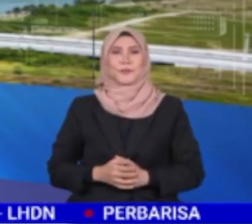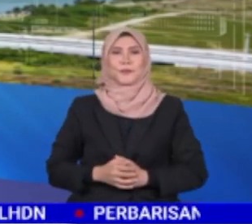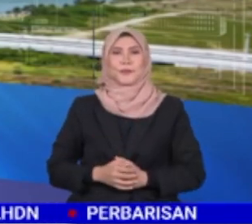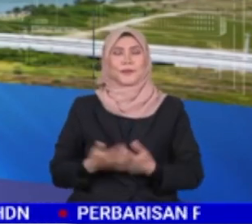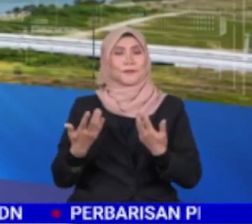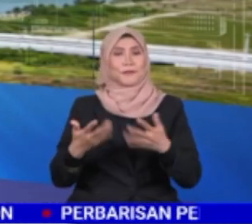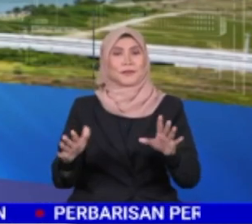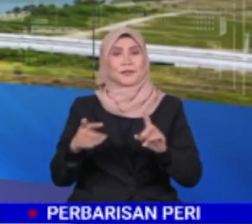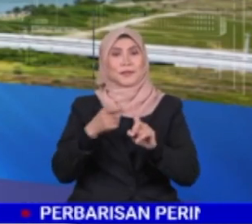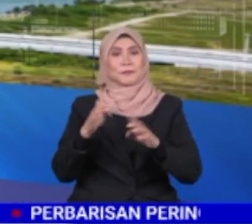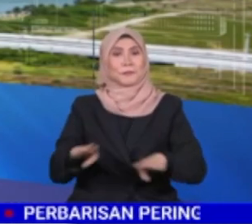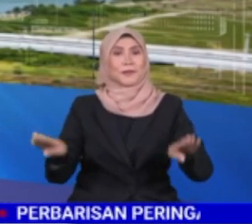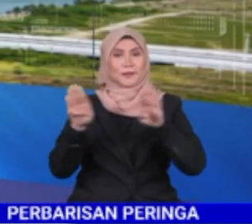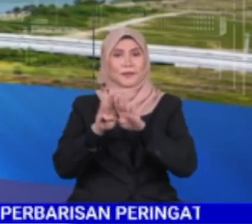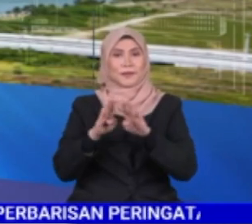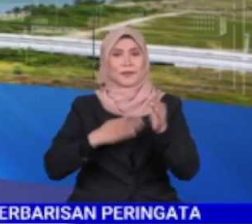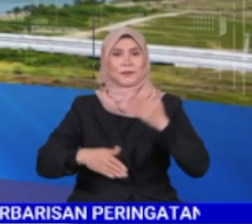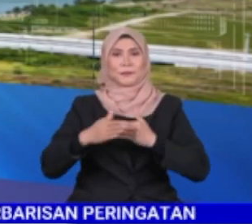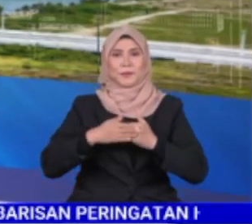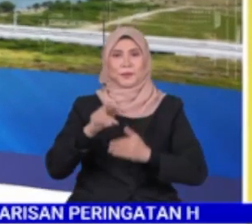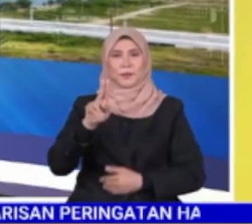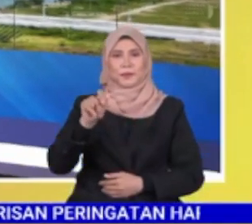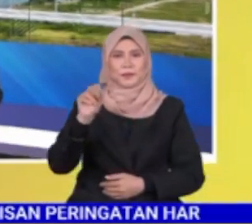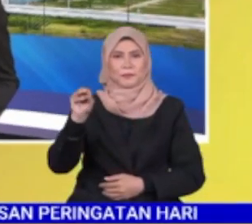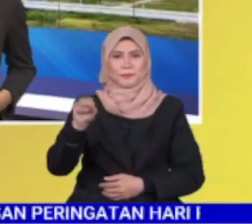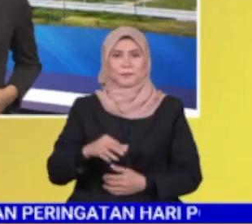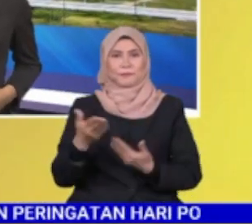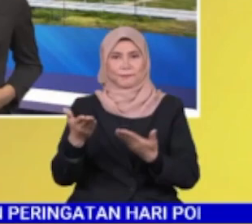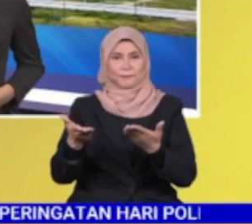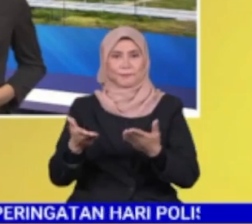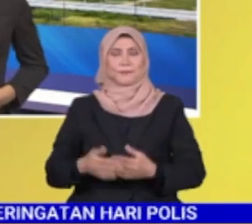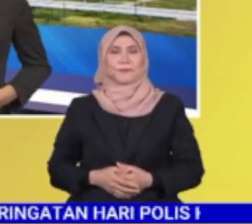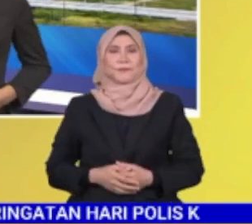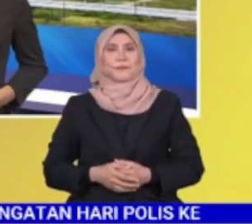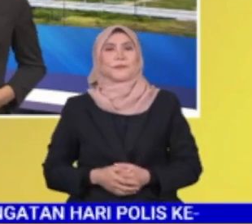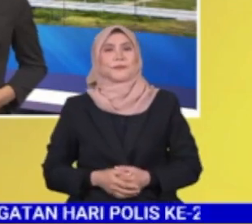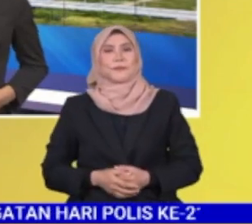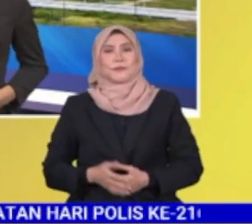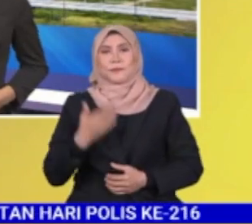dari Trengganu kembali ke angkasa Puri silahkan